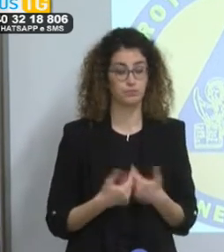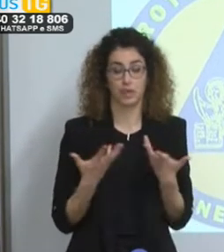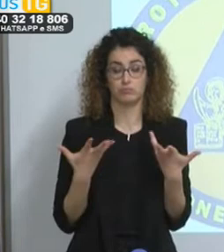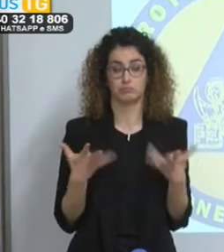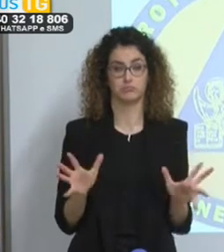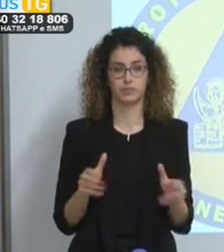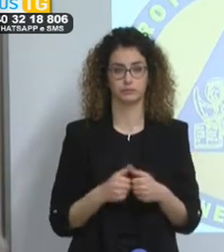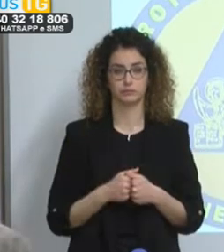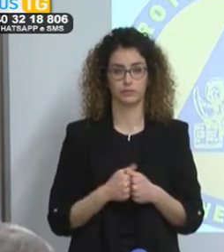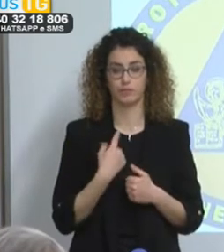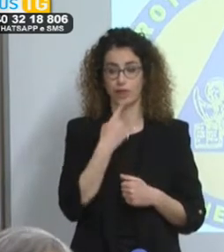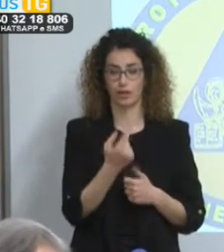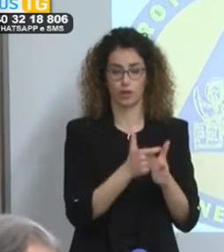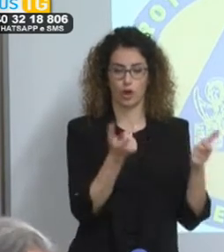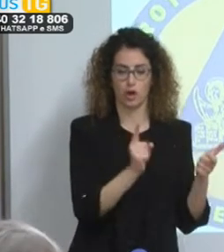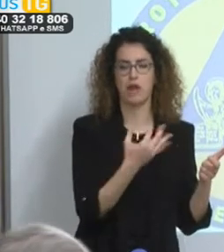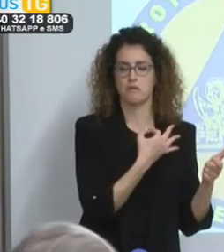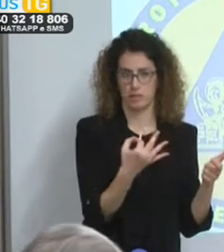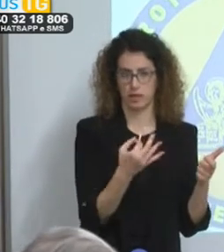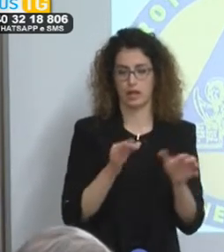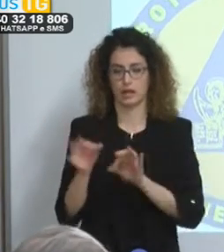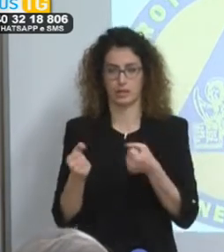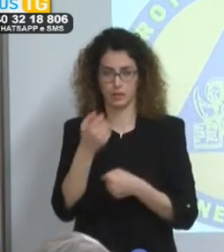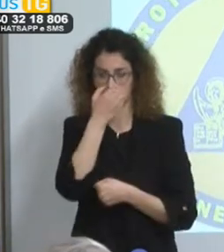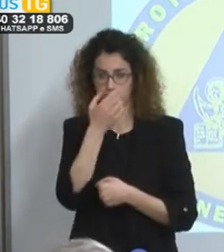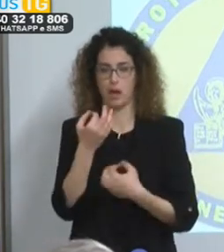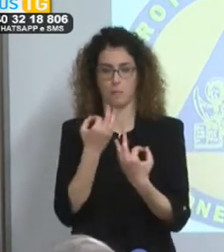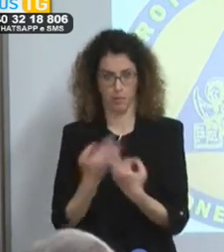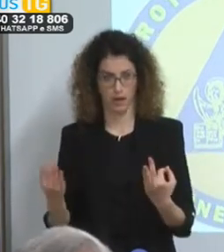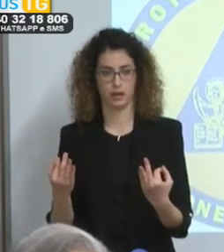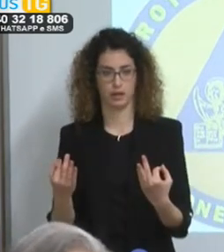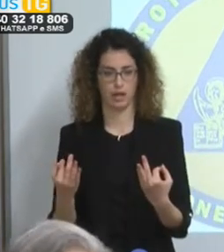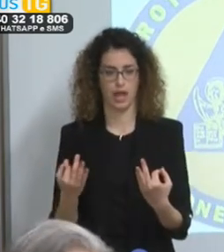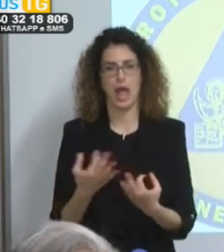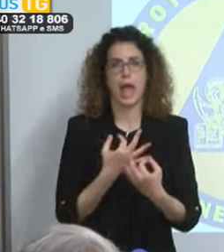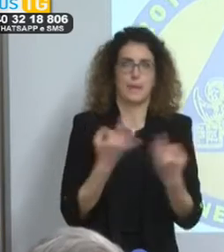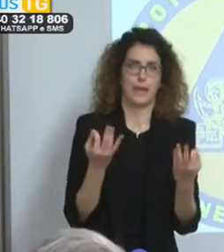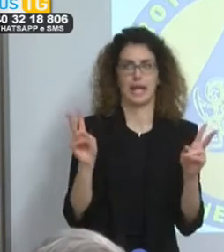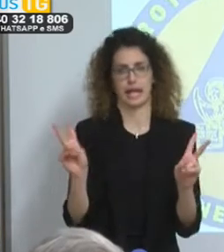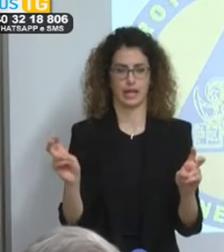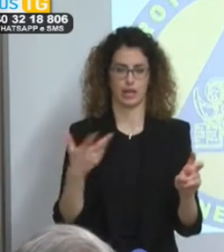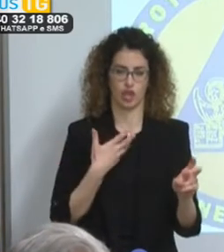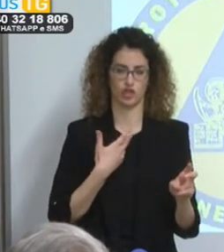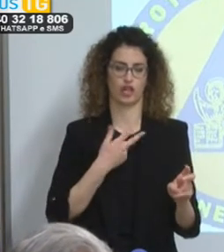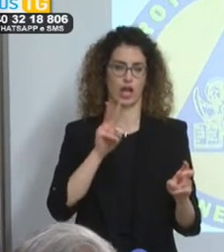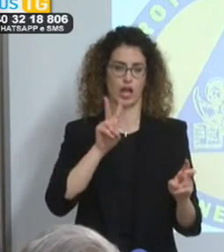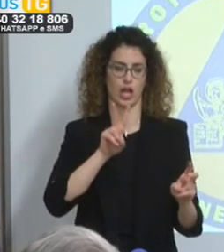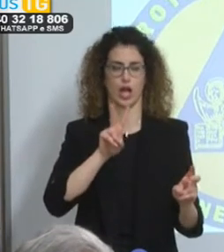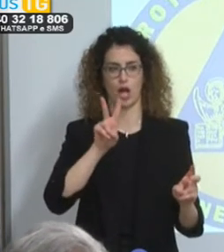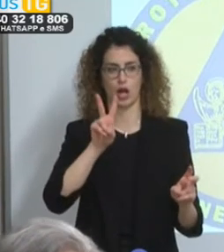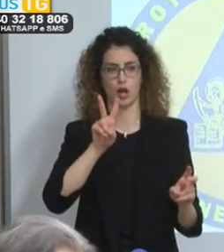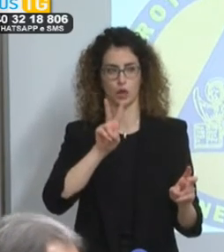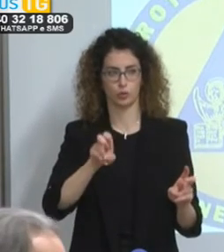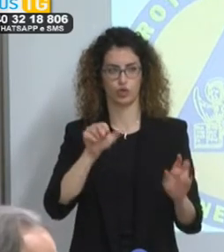basta, quindi ve l'ho detto, area non critica, bene, terapia intensiva è bene, bene, insomma bene, 276 non è tanto